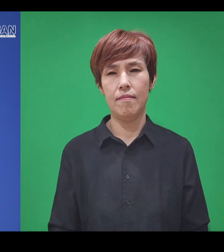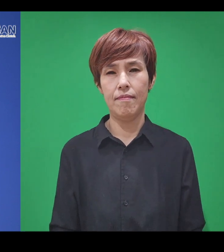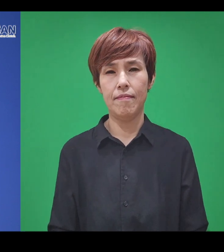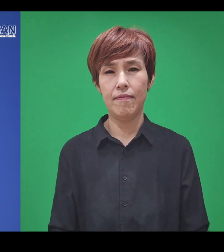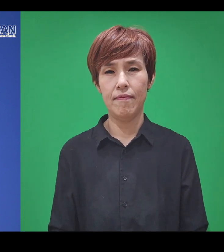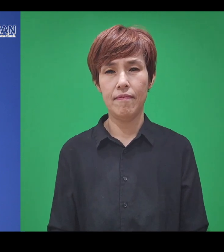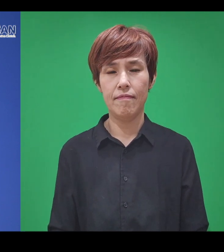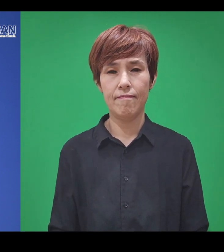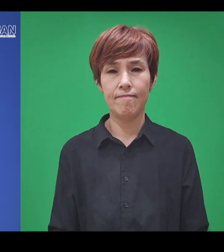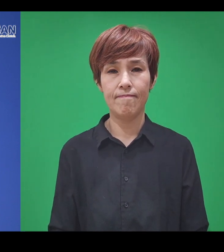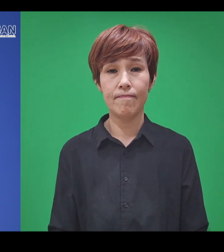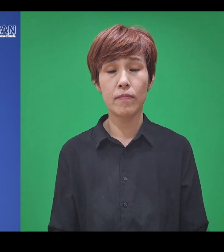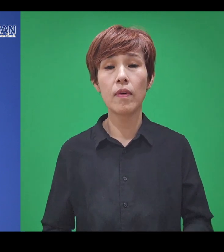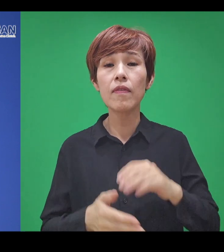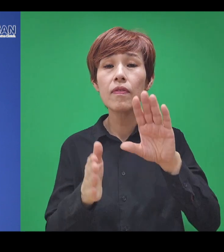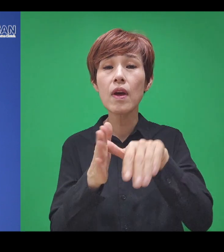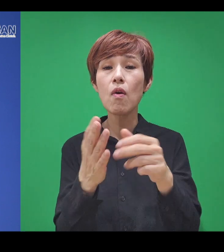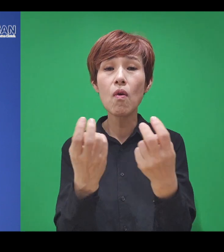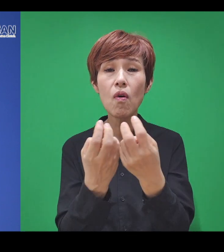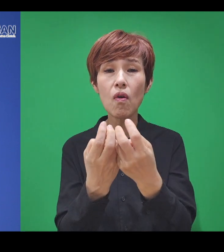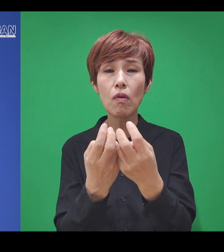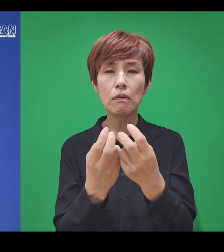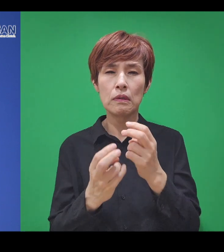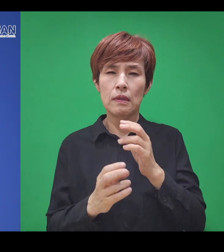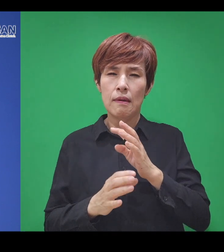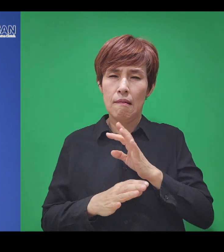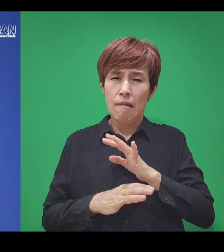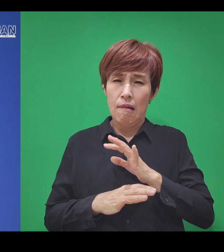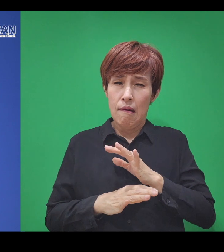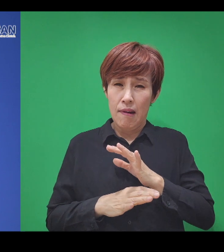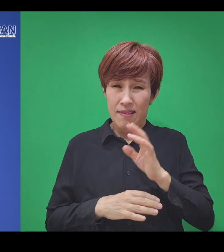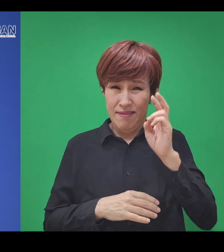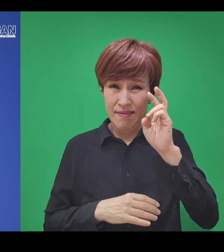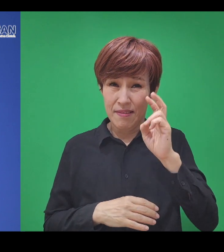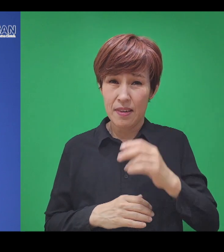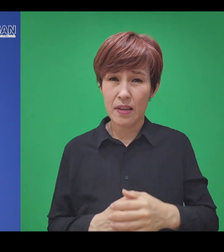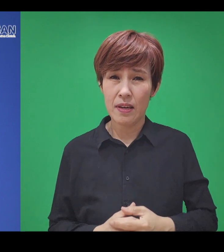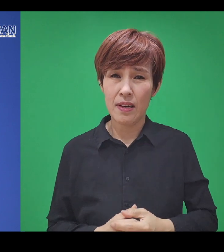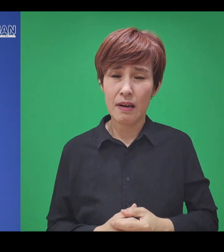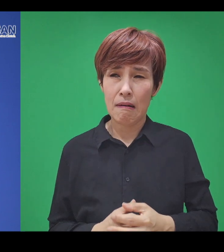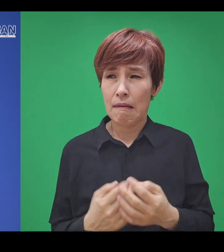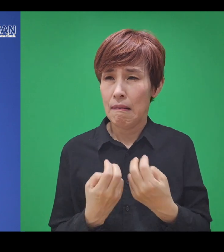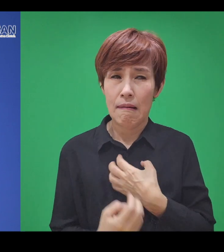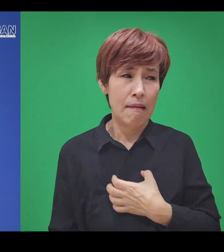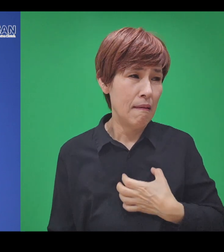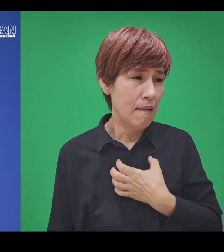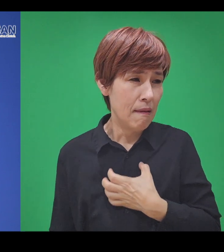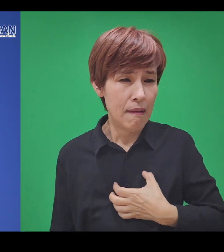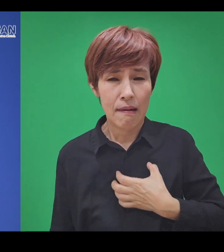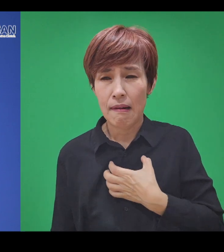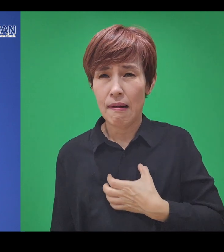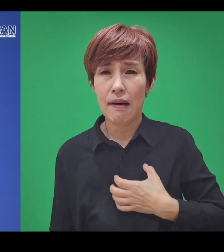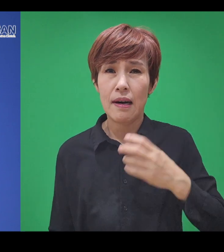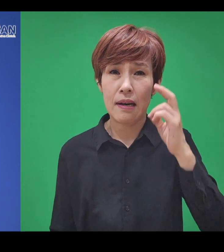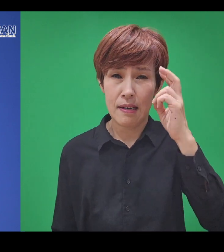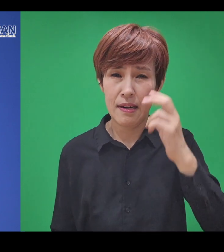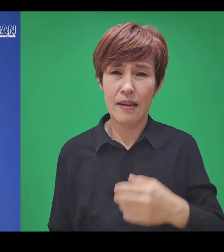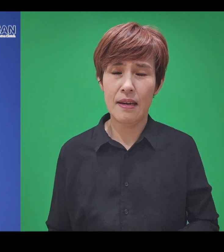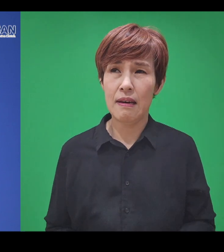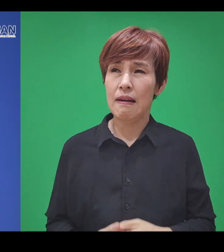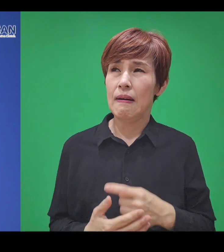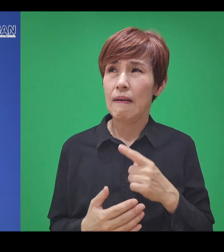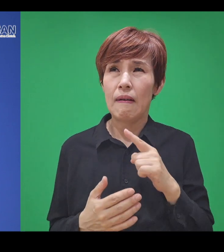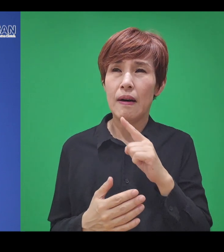몰라요. 그때 우리는 많이 두려울지도 모릅니다. 어려울지도 모릅니다. 무언가 많은